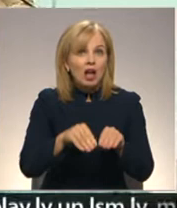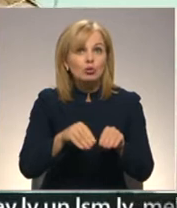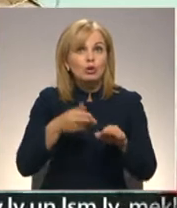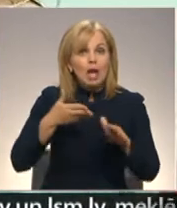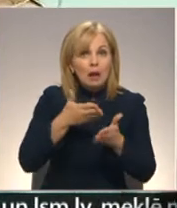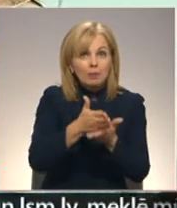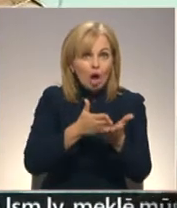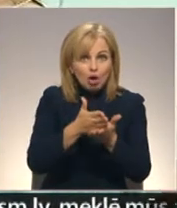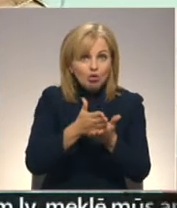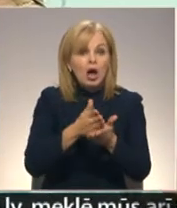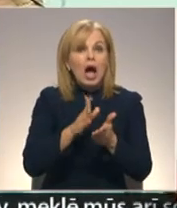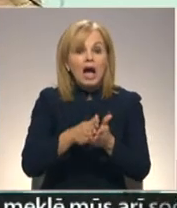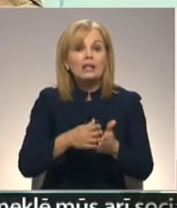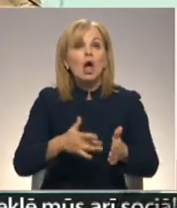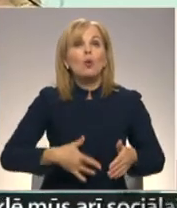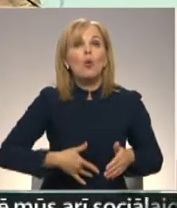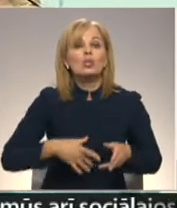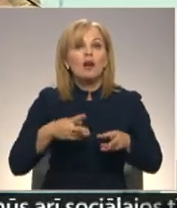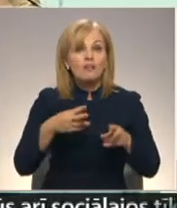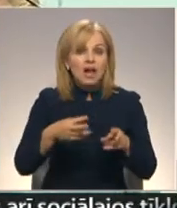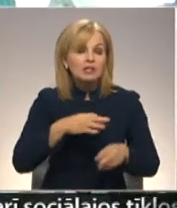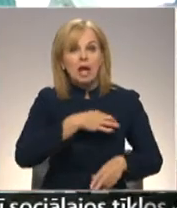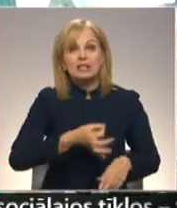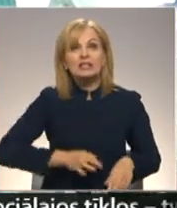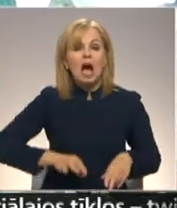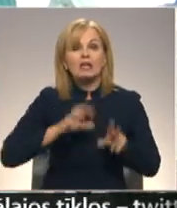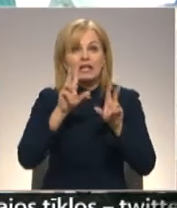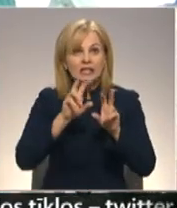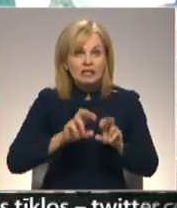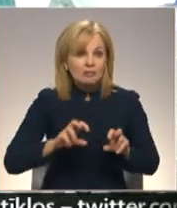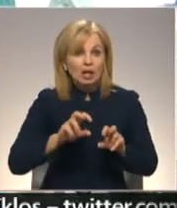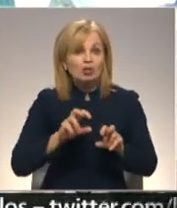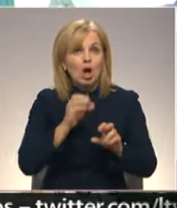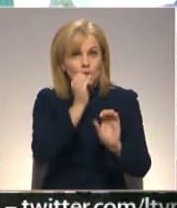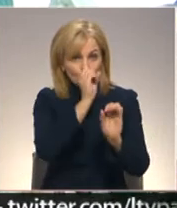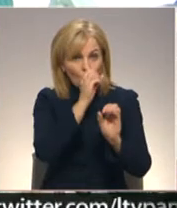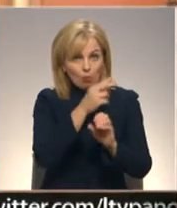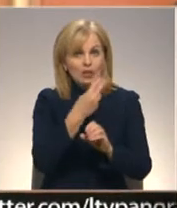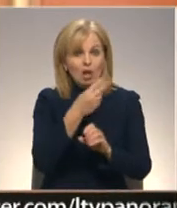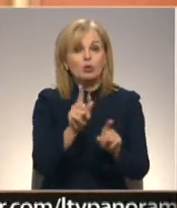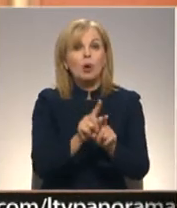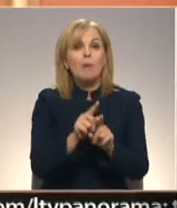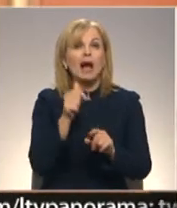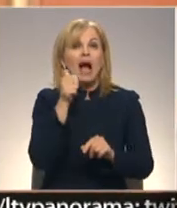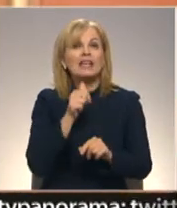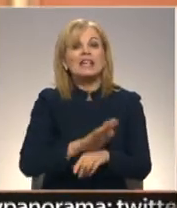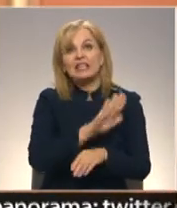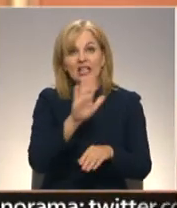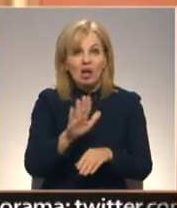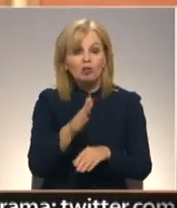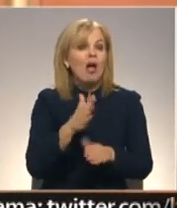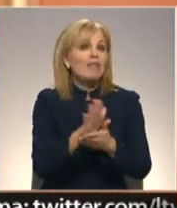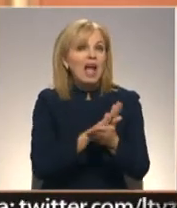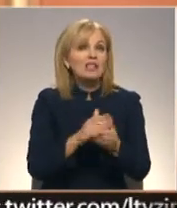iegriezumus, operēts tiek pat kuņģi vēzis. Notiek zarnu izmeklējumi, un laparoskopija savā ziņā kļuvis jau par rutīnu. Mēs neesam nekur atpalikuši, ka